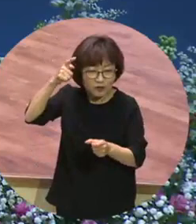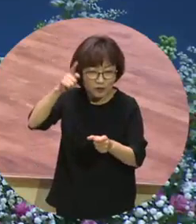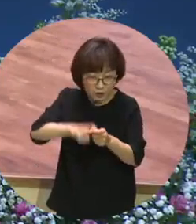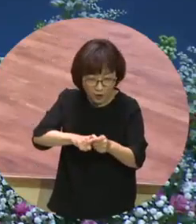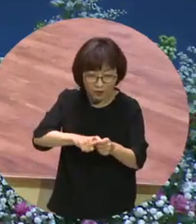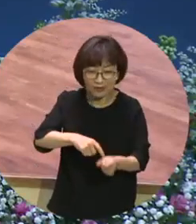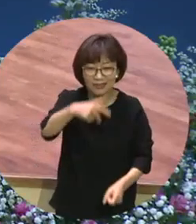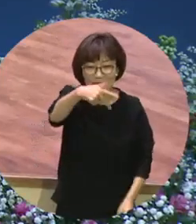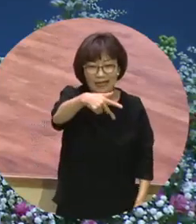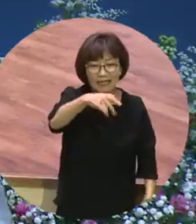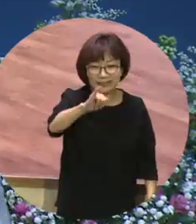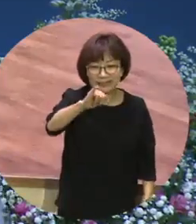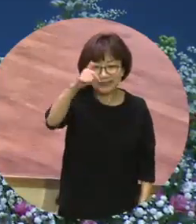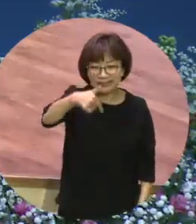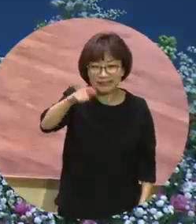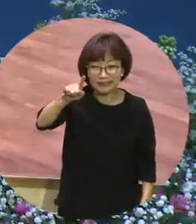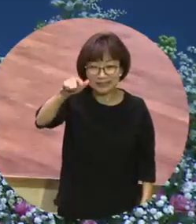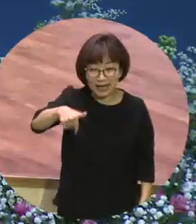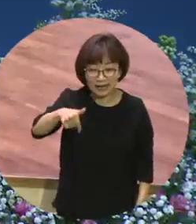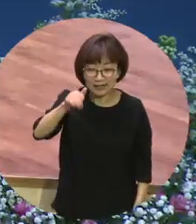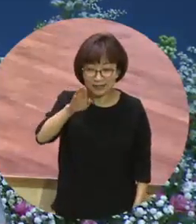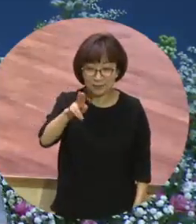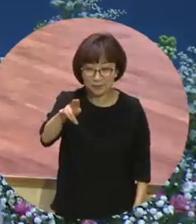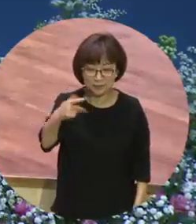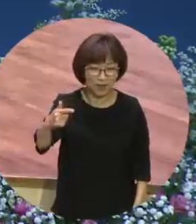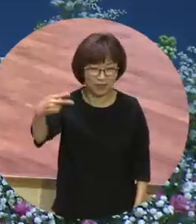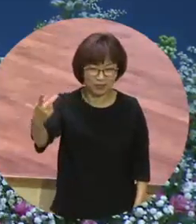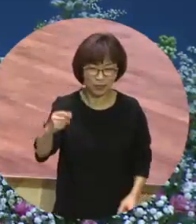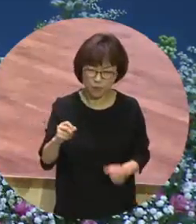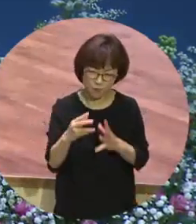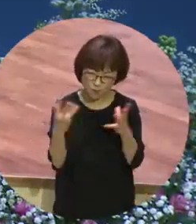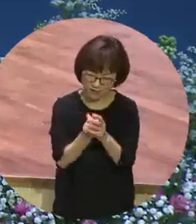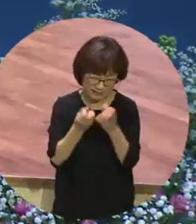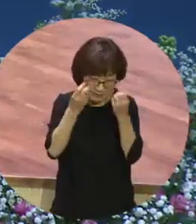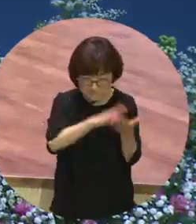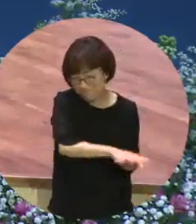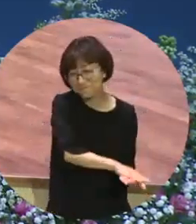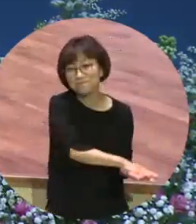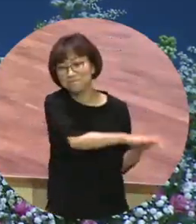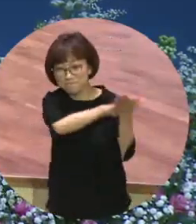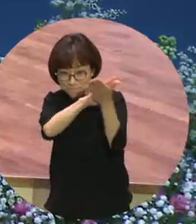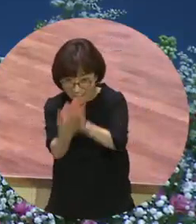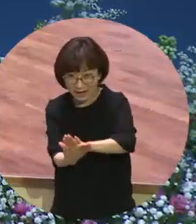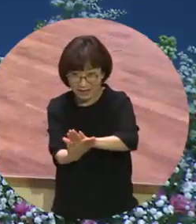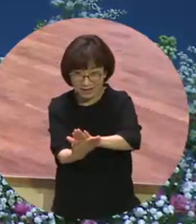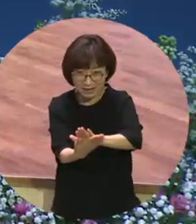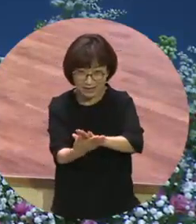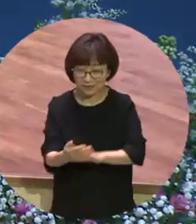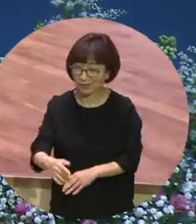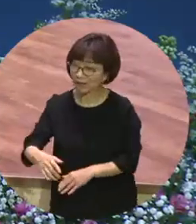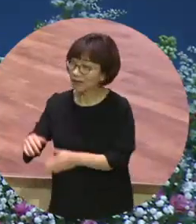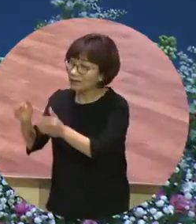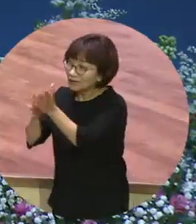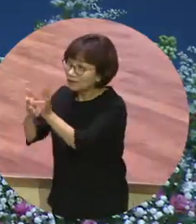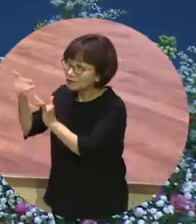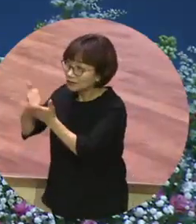변동이라는 거예요. 예수님이 이 땅에 임재하신 것은 이 성육신 하신 것은 이거는